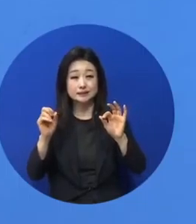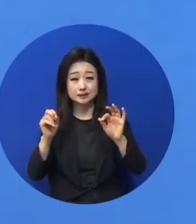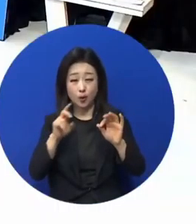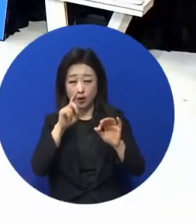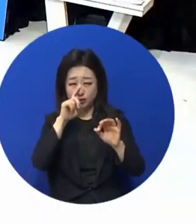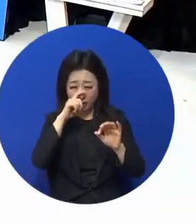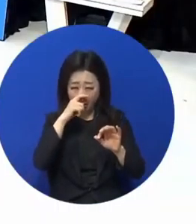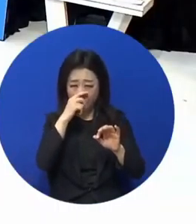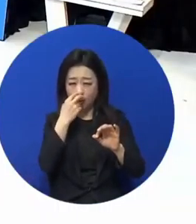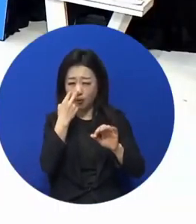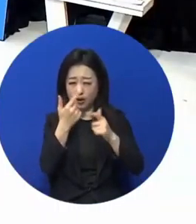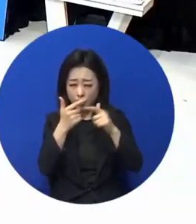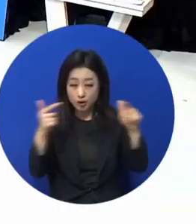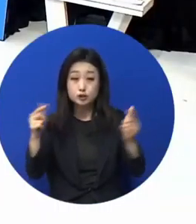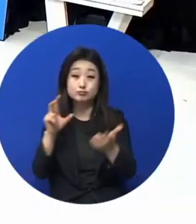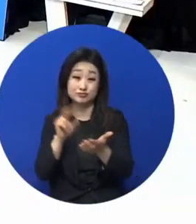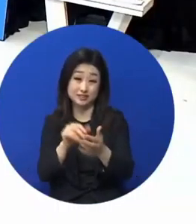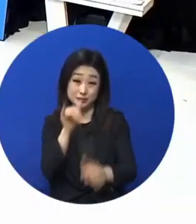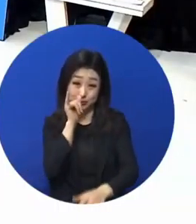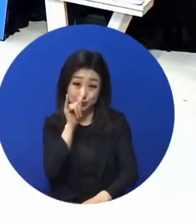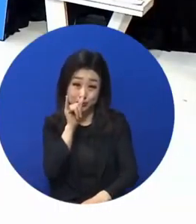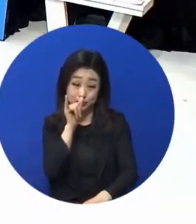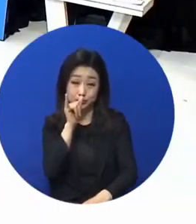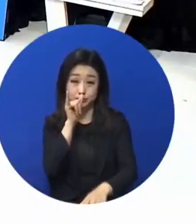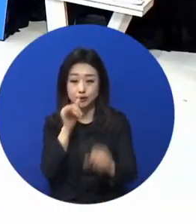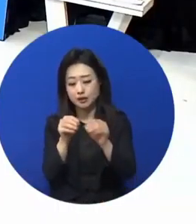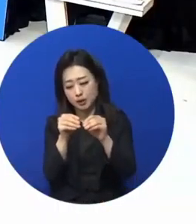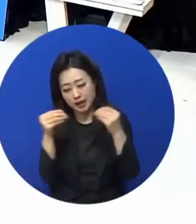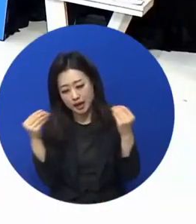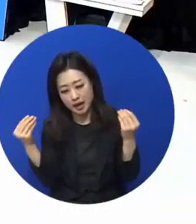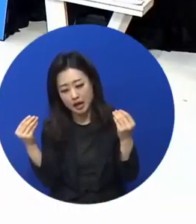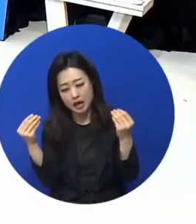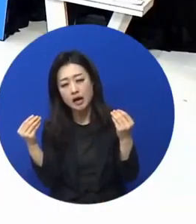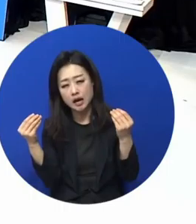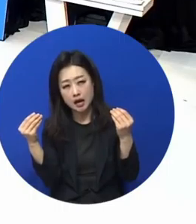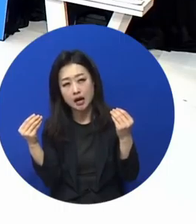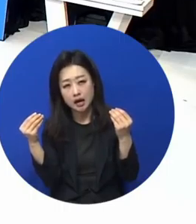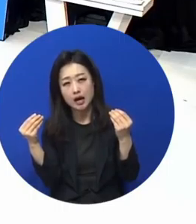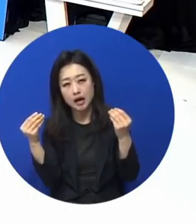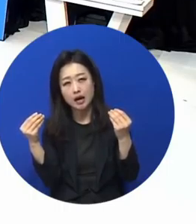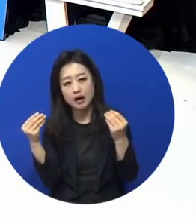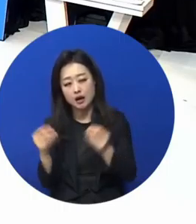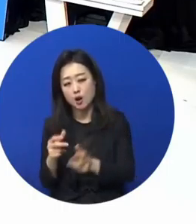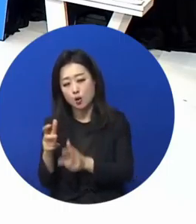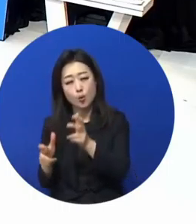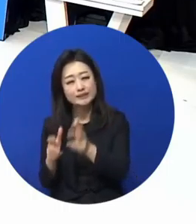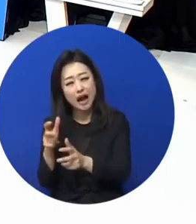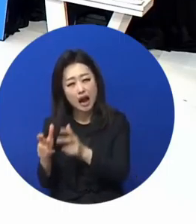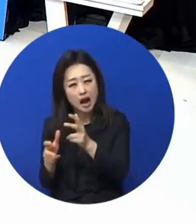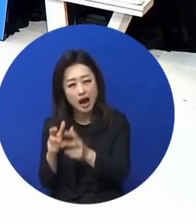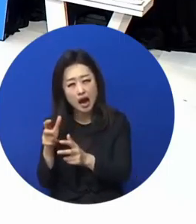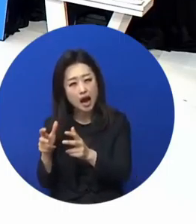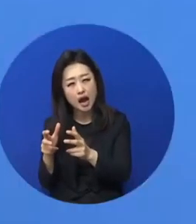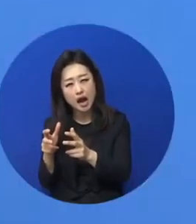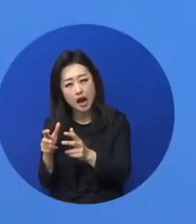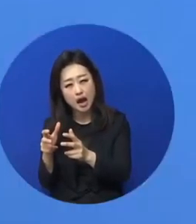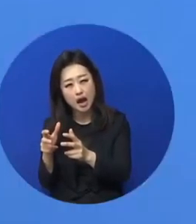것들이 굉장히 심각한데요. 그 저변에 보면은 다른 지역의 공장보다는